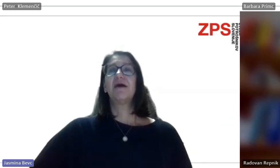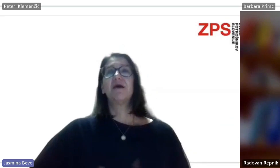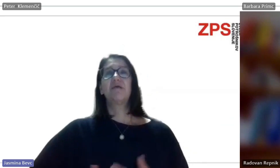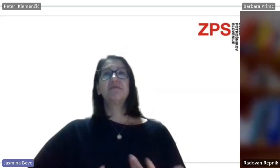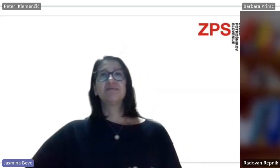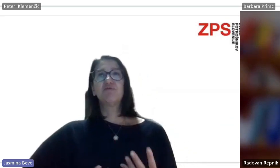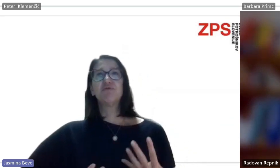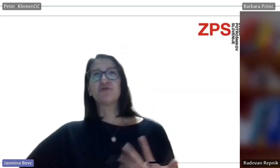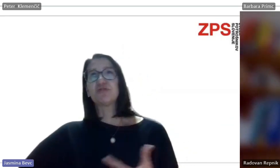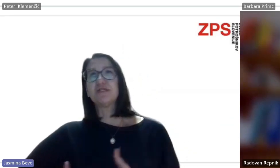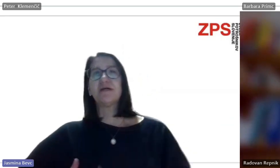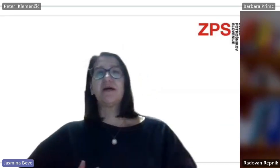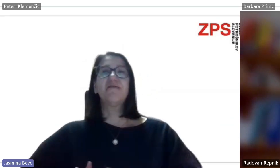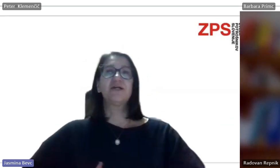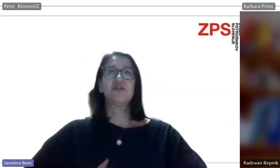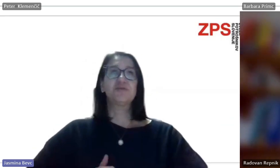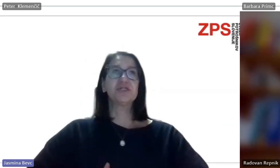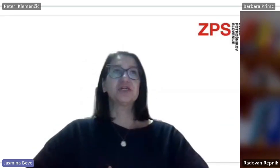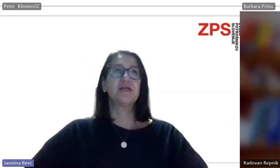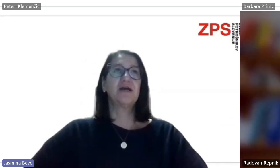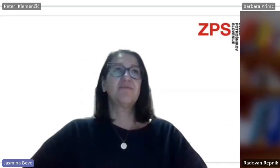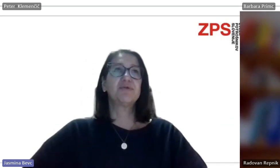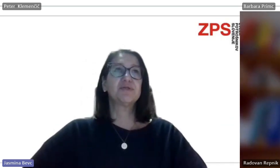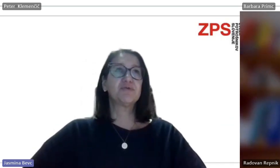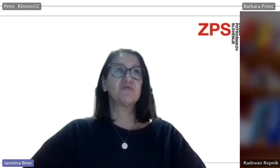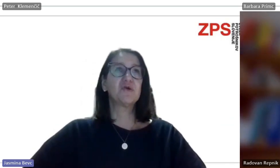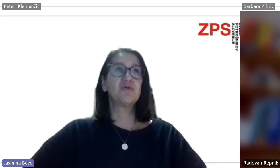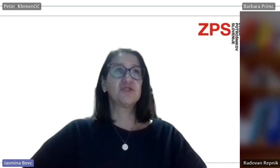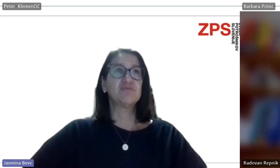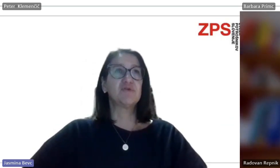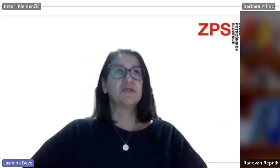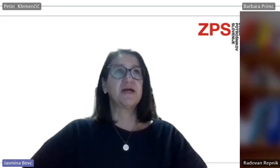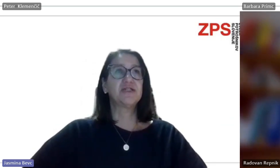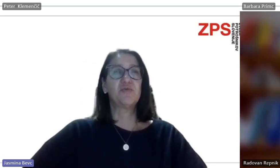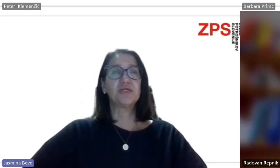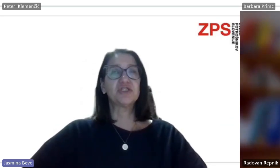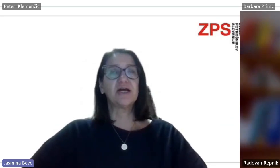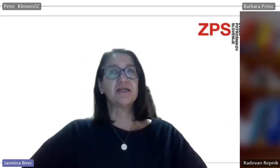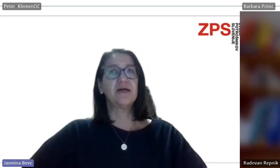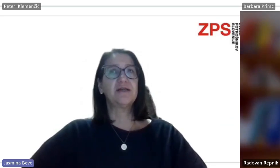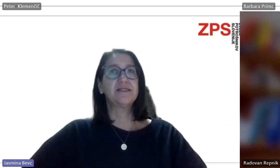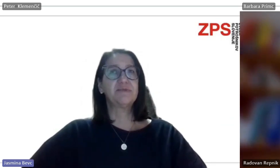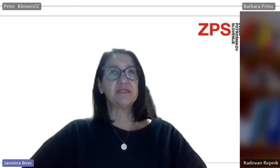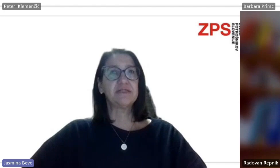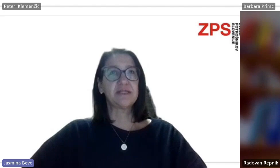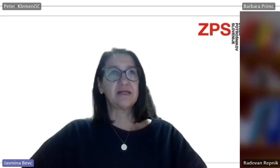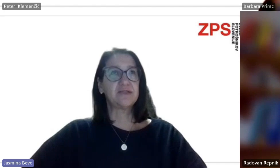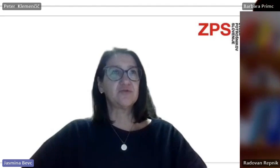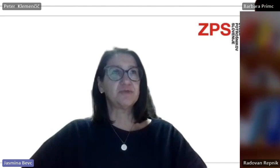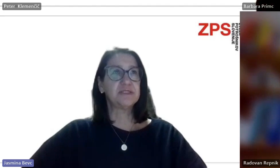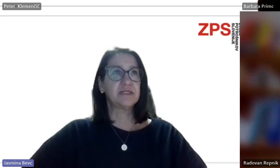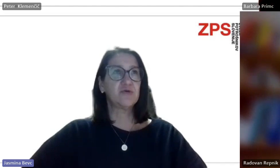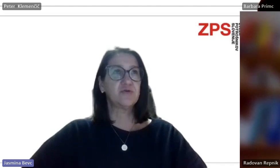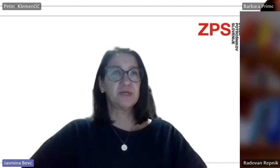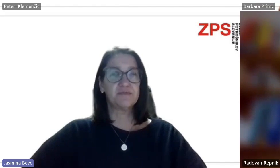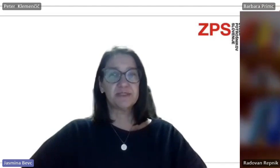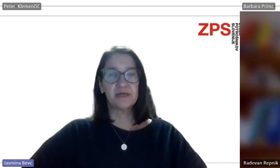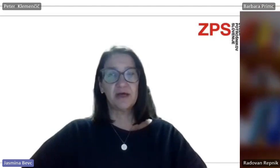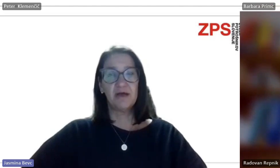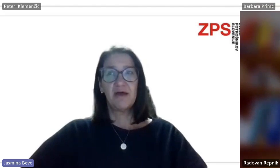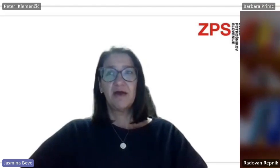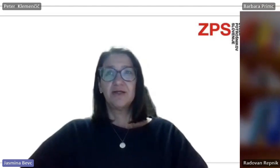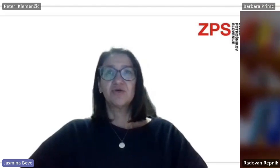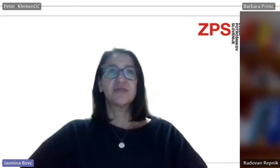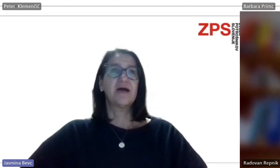predavanje. Mi se bomo potrudili, da vaša vprašanja pravzaprav vključimo v naša vprašanja na spletni strani skupinski nakup